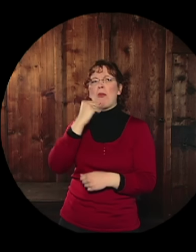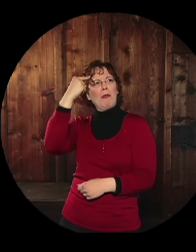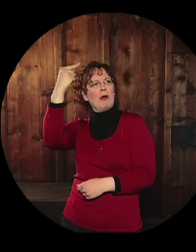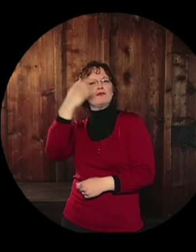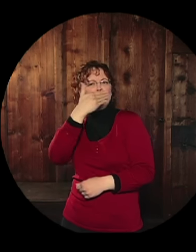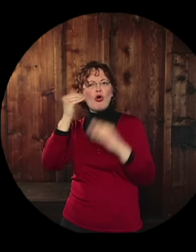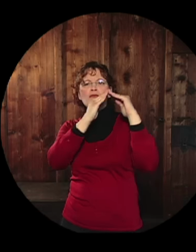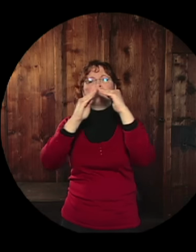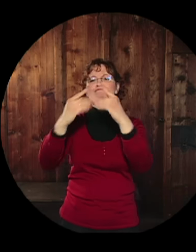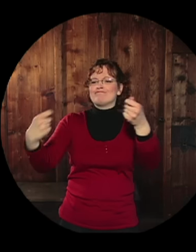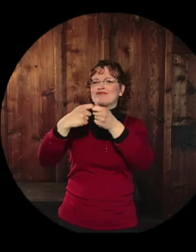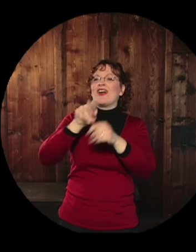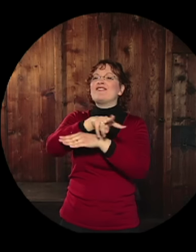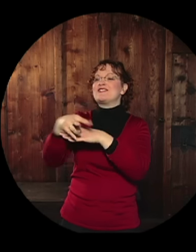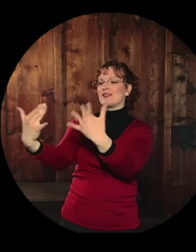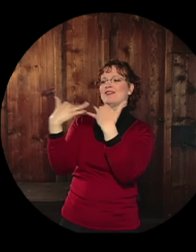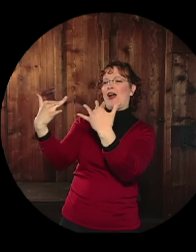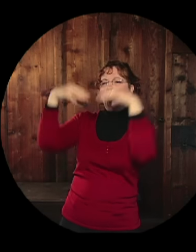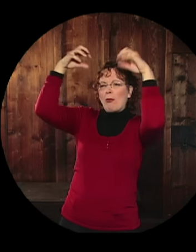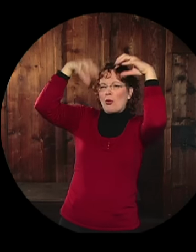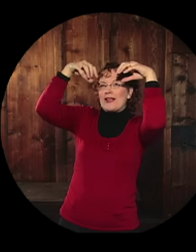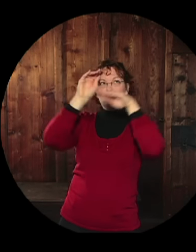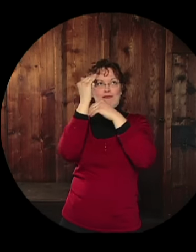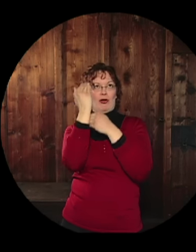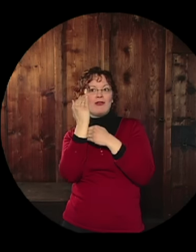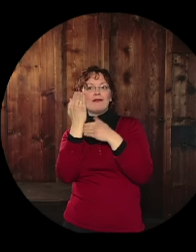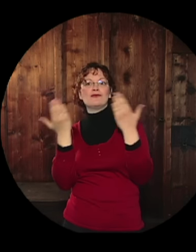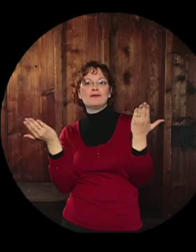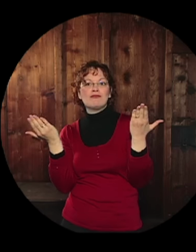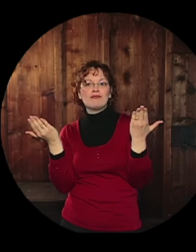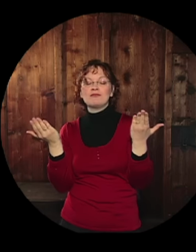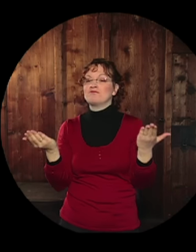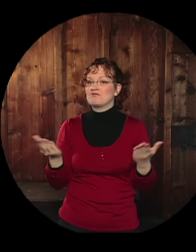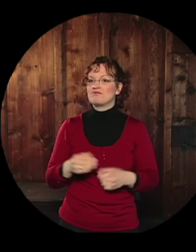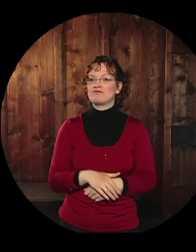se demander aujourd'hui si l'architecte n'a pas tout simplement voulu protéger son œuvre.